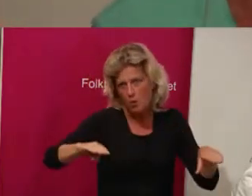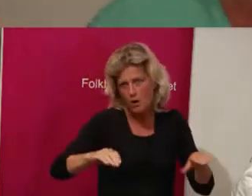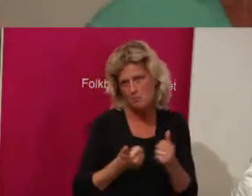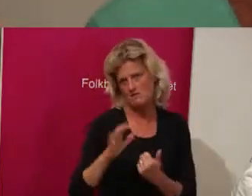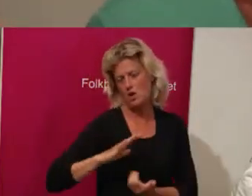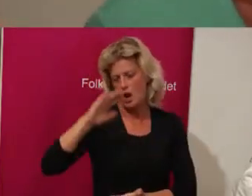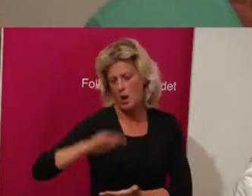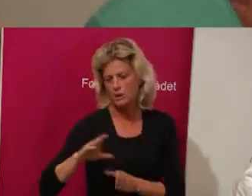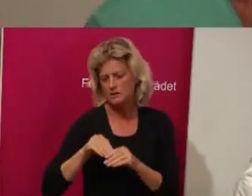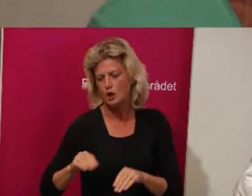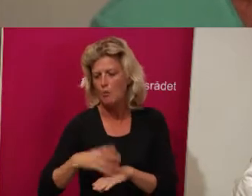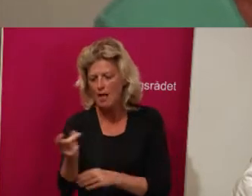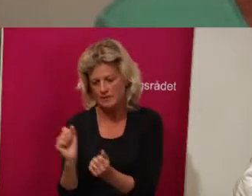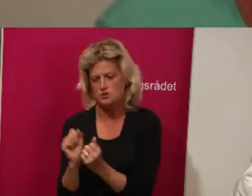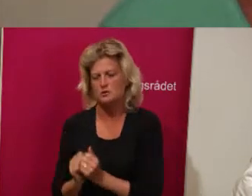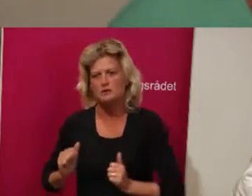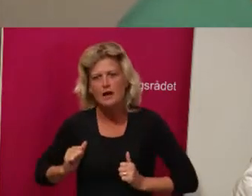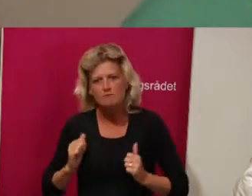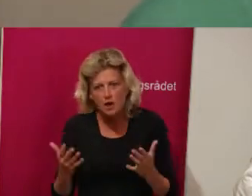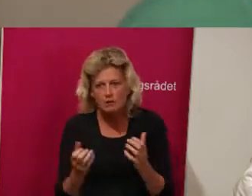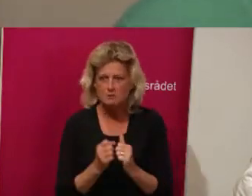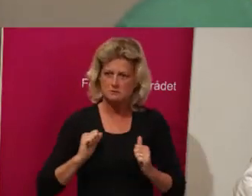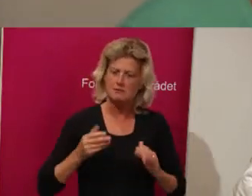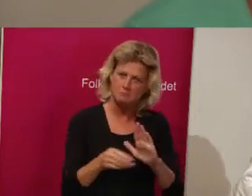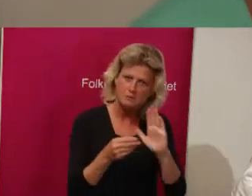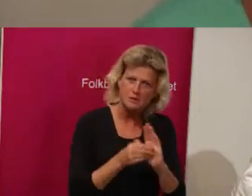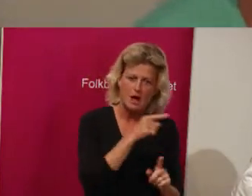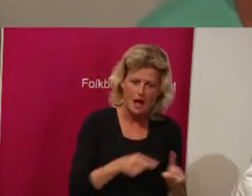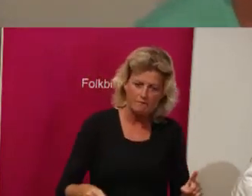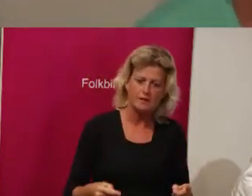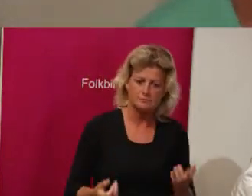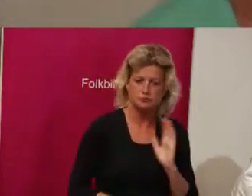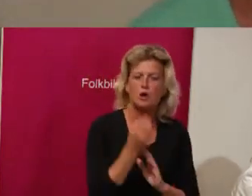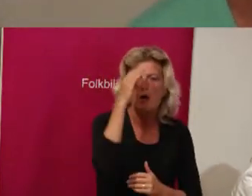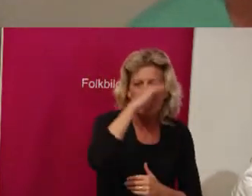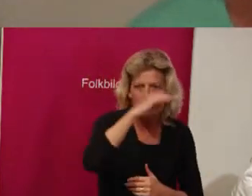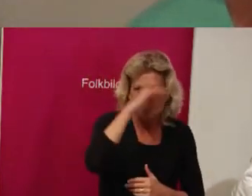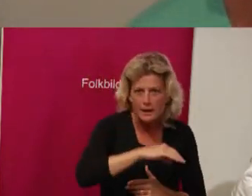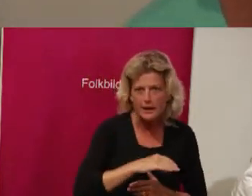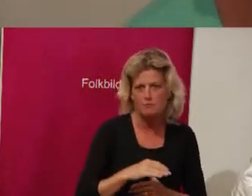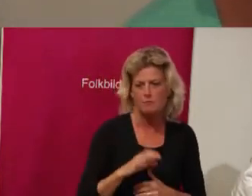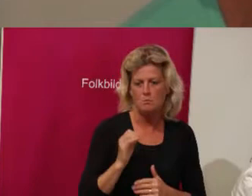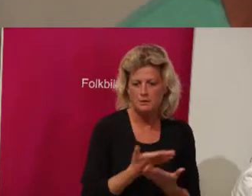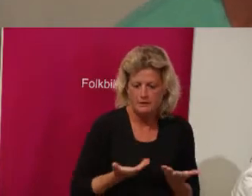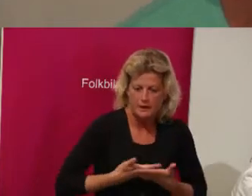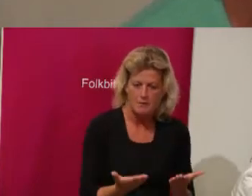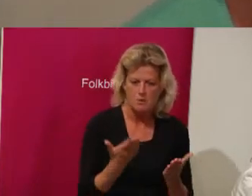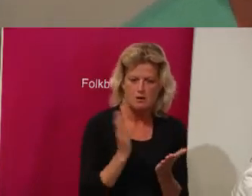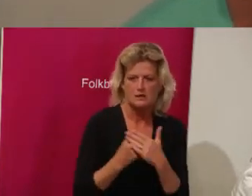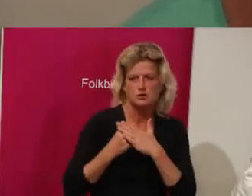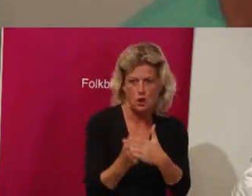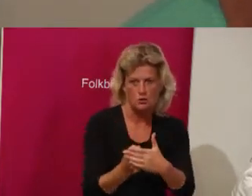staplar och mycket annat. Men naturligtvis så är det ett bekymmer och demokratisynpunkt om vi inte tillåter det fria kulturlivet som